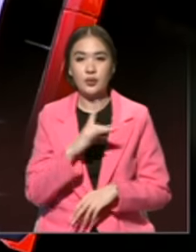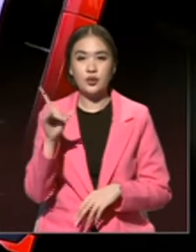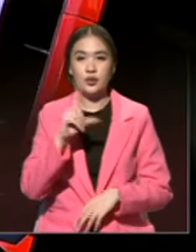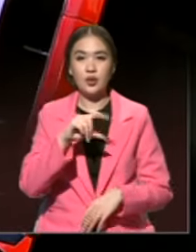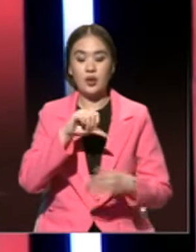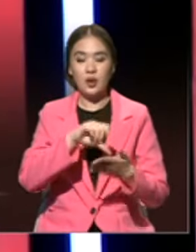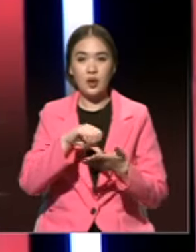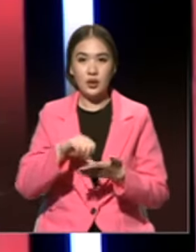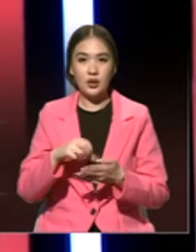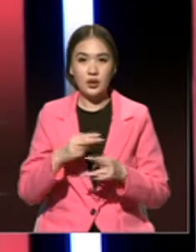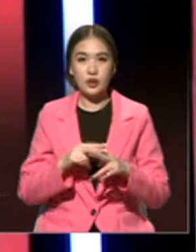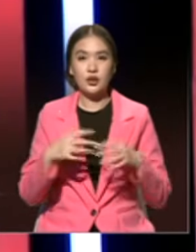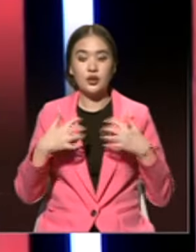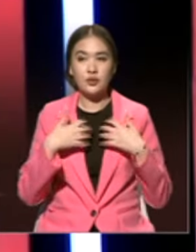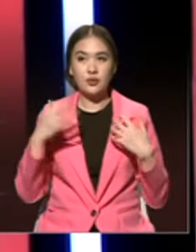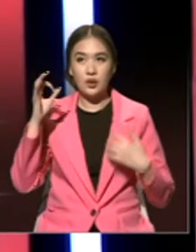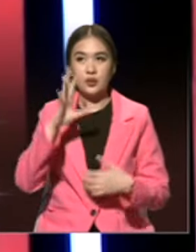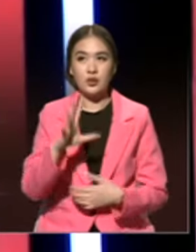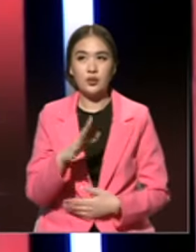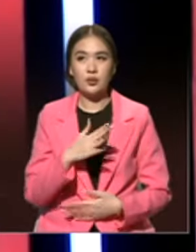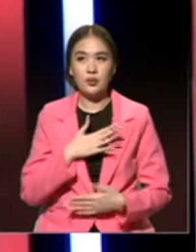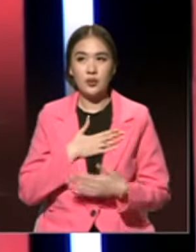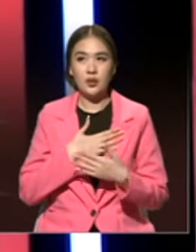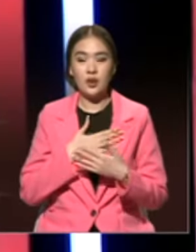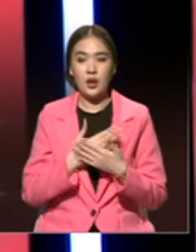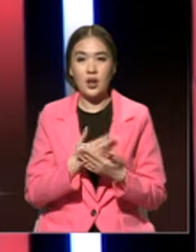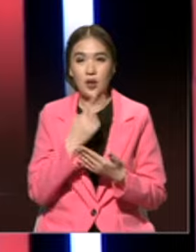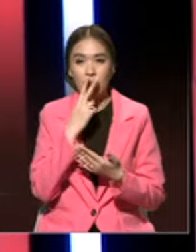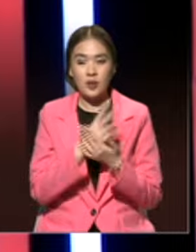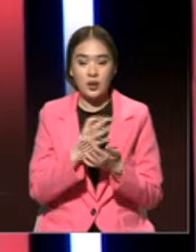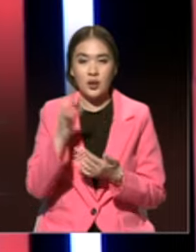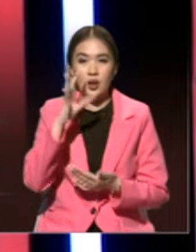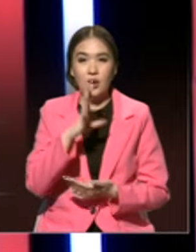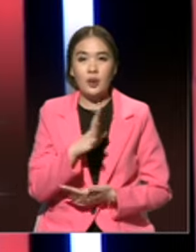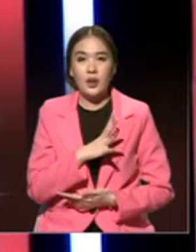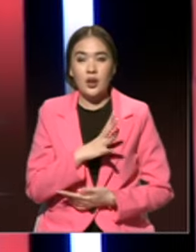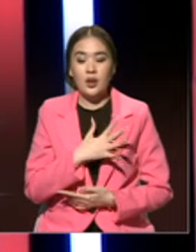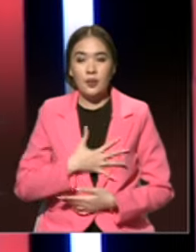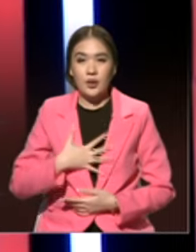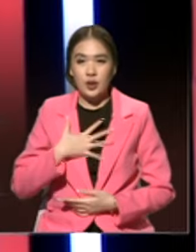малын жанының садағасы деп, жан амандығы бұл жерде ең басты мәселе де.